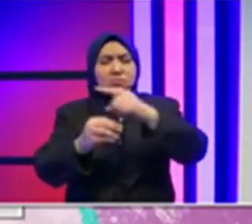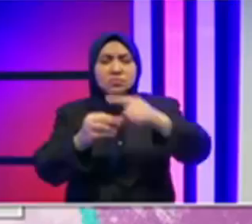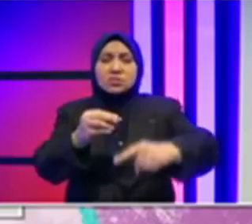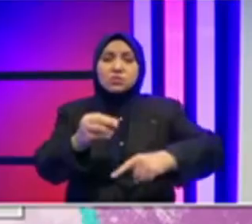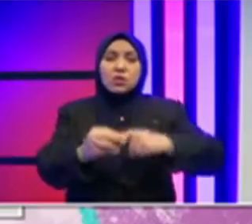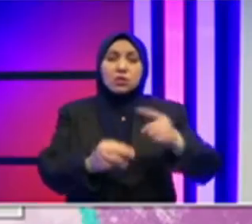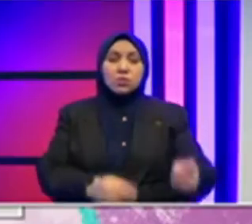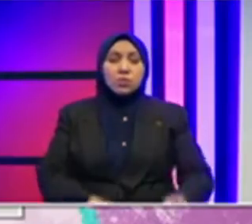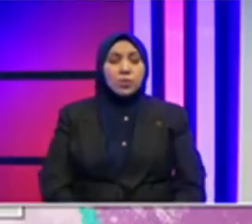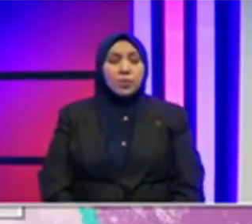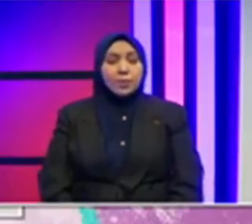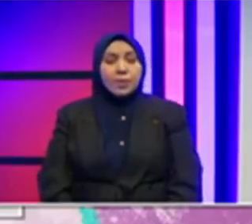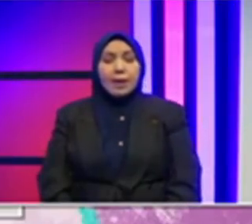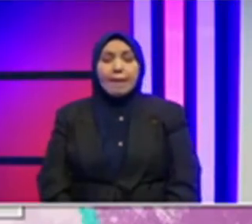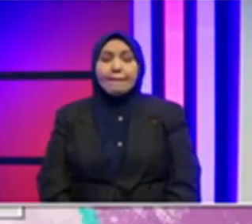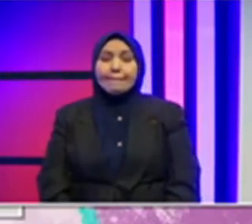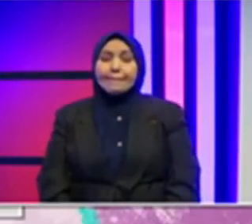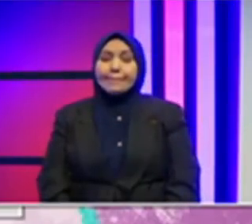قدير